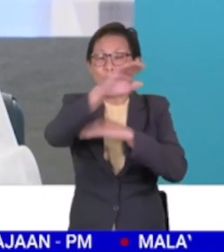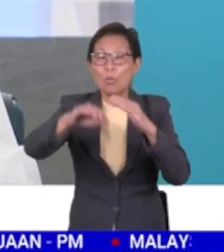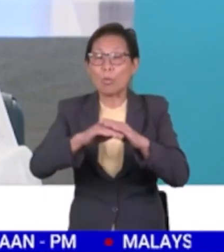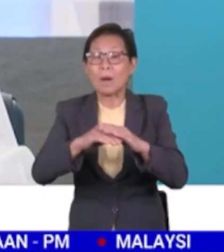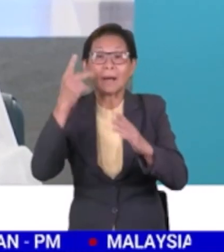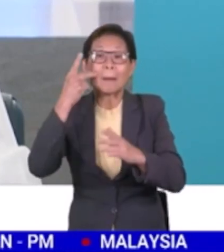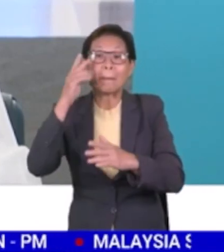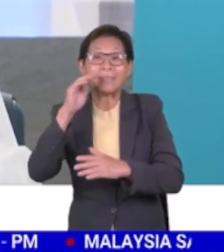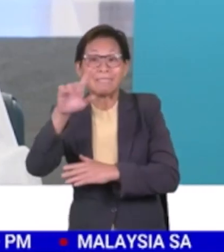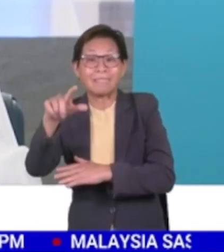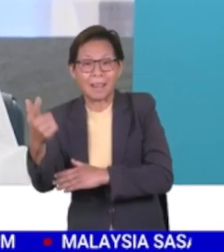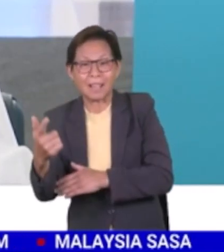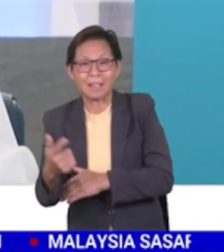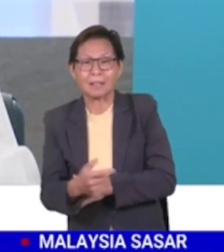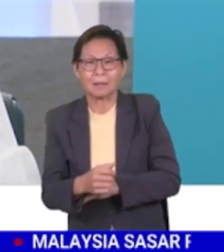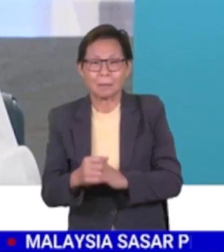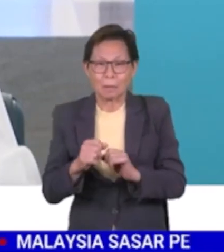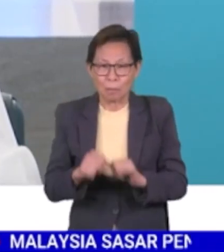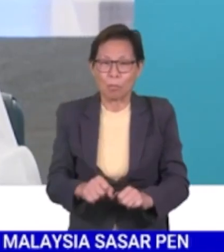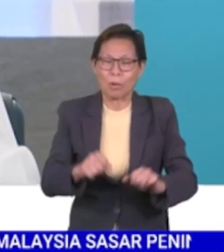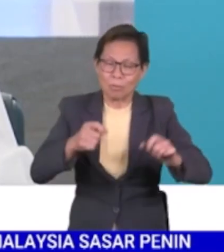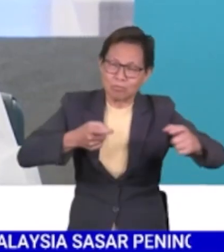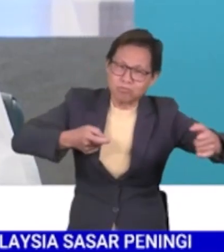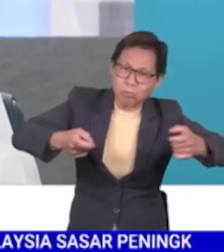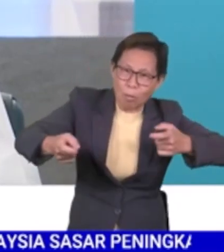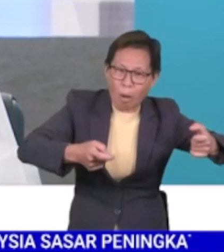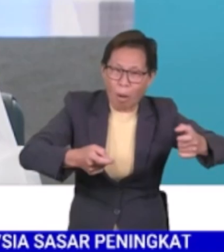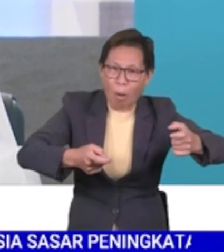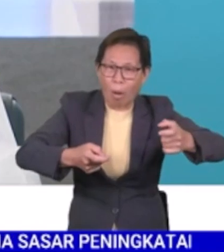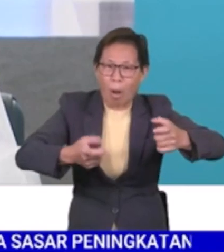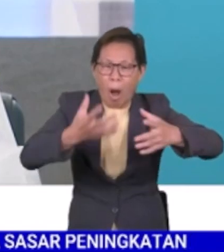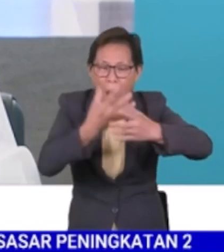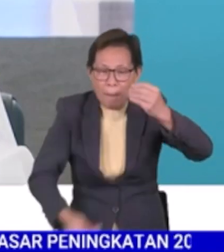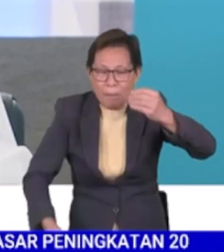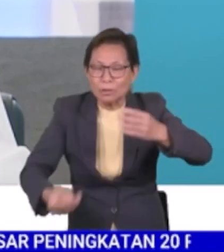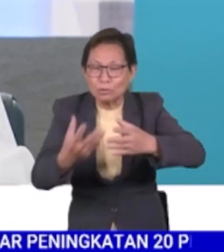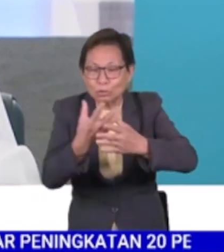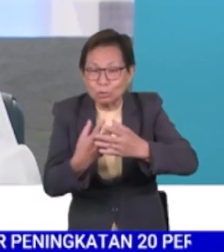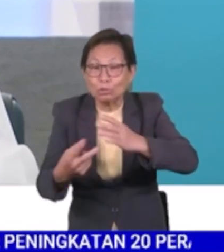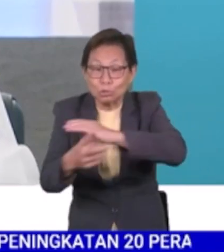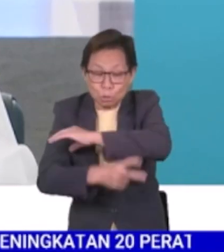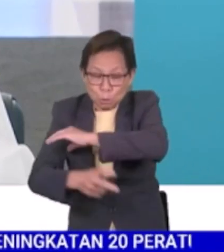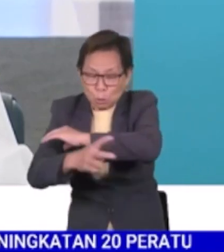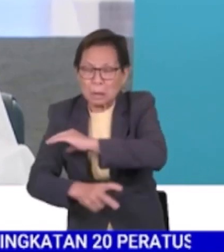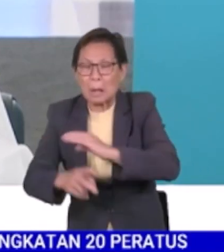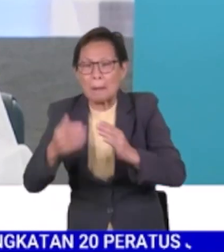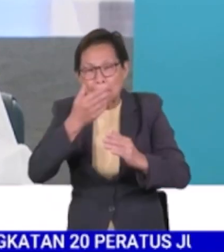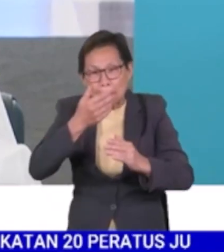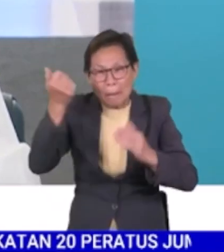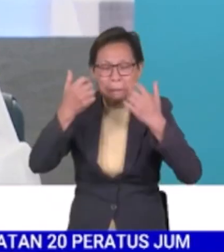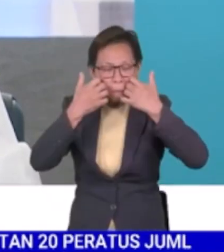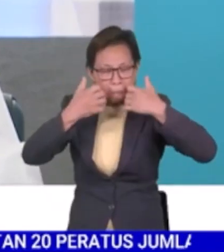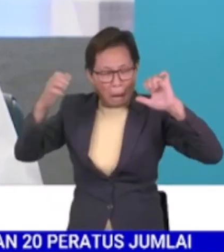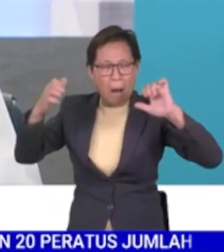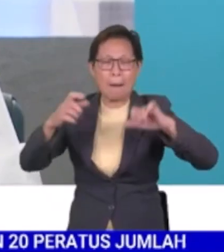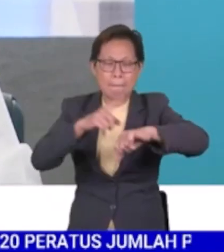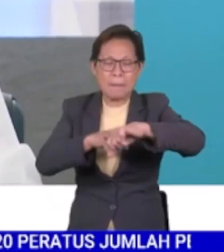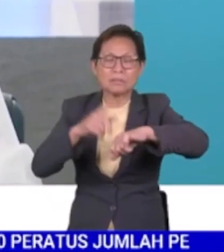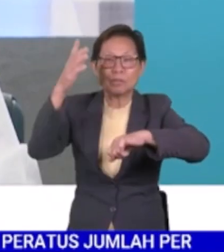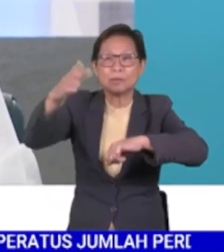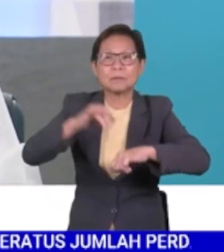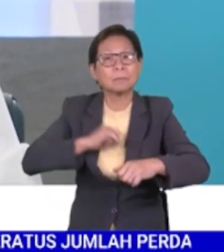akan dapat sebenarnya mengawal ketirisan ini dengan lebih efisien pada masa akan datang. Sebab itu saya